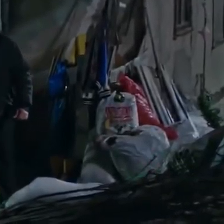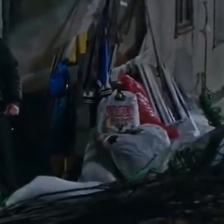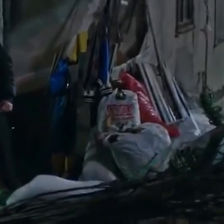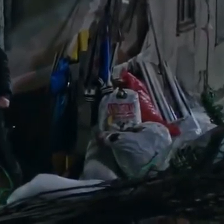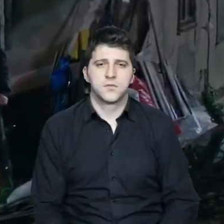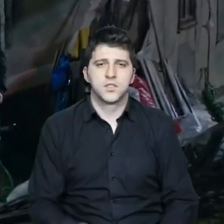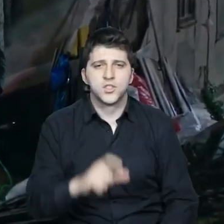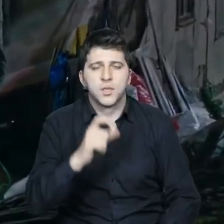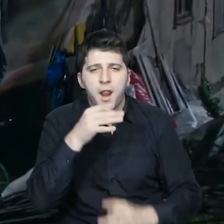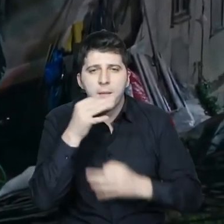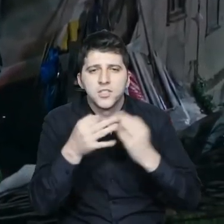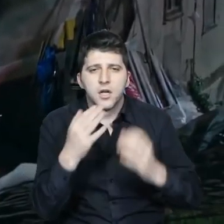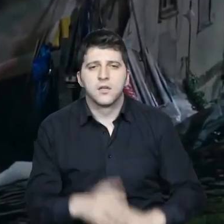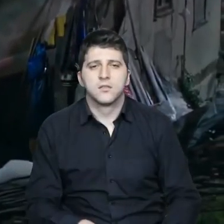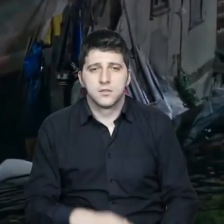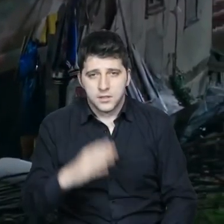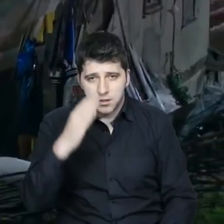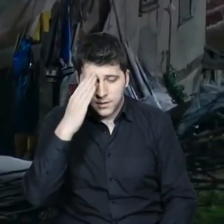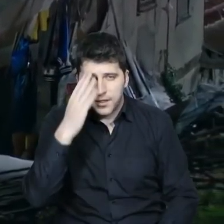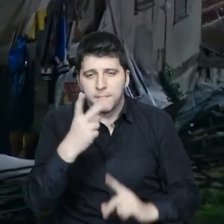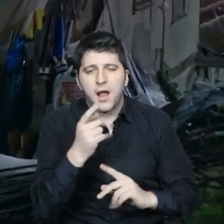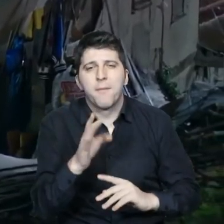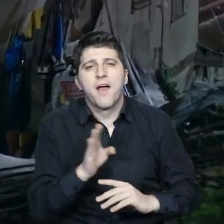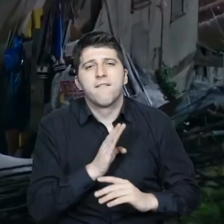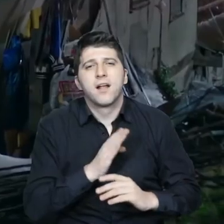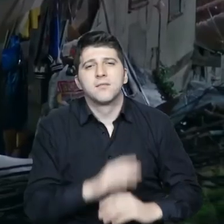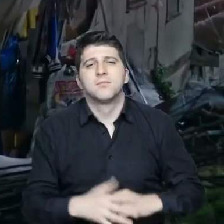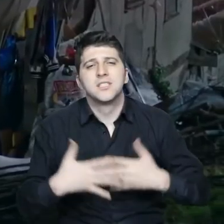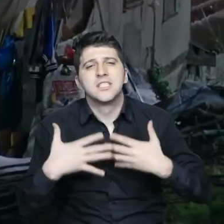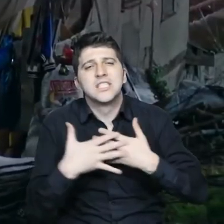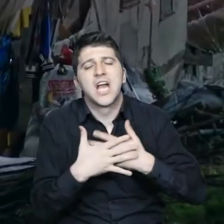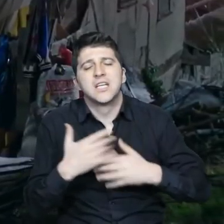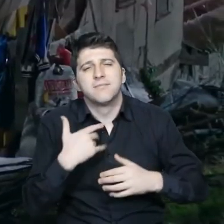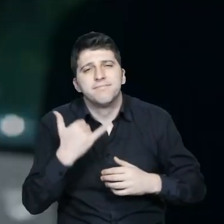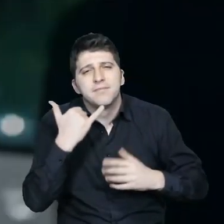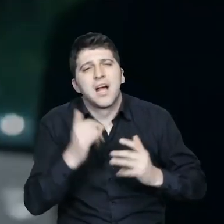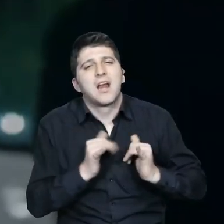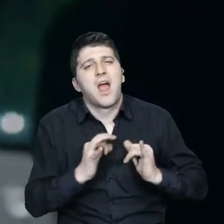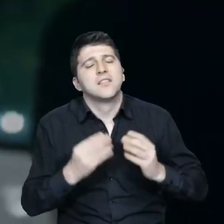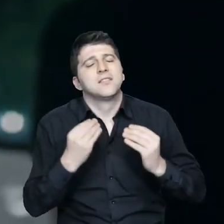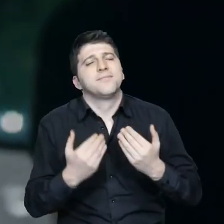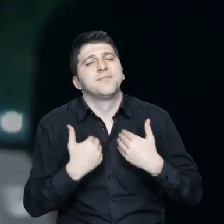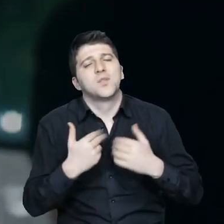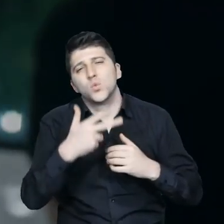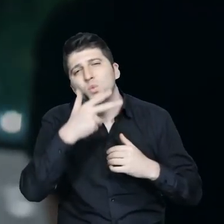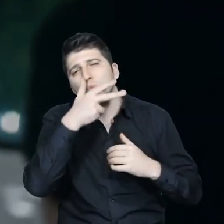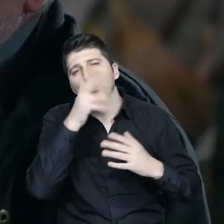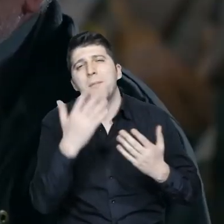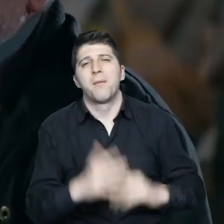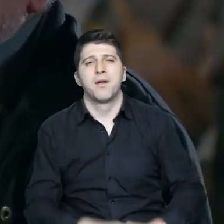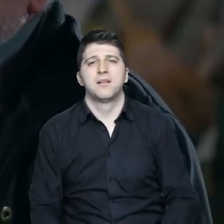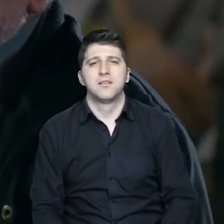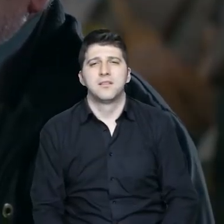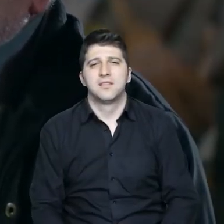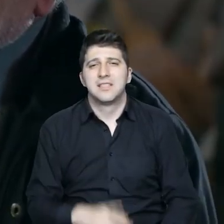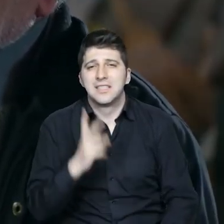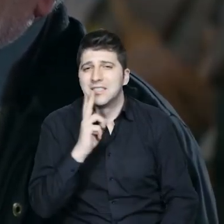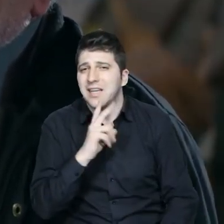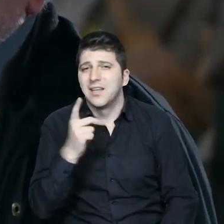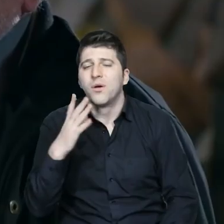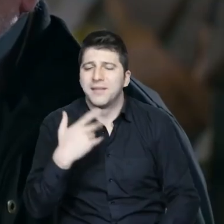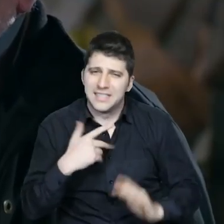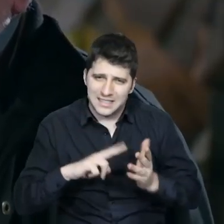Cemil amca, selamünaleyküm. İbrahim evladım, gecenin bir vakti seni de rahatsız ettik arayıp da. Kusurumuza bakma. Yengen olmasa